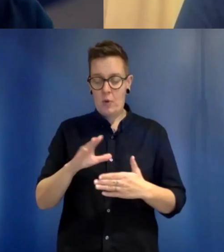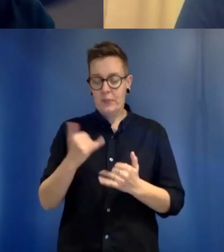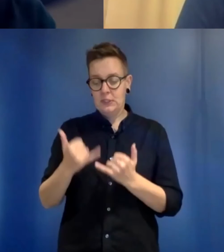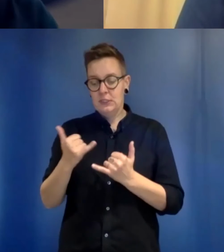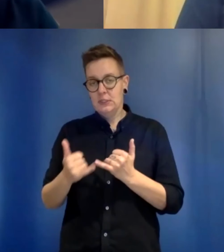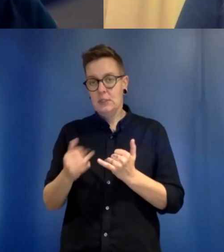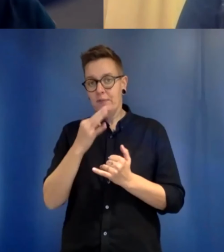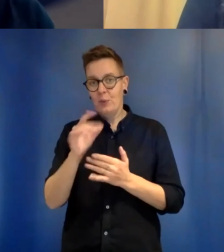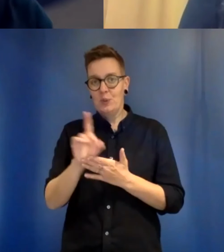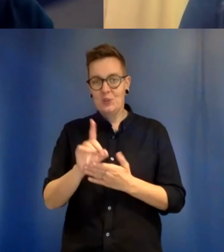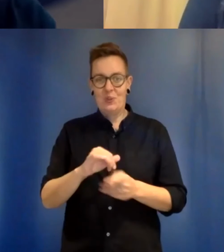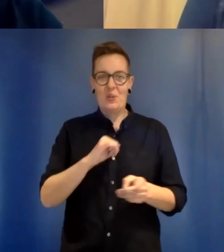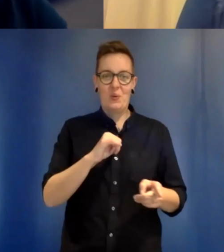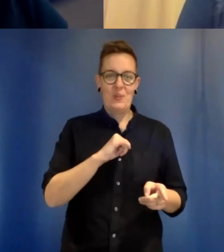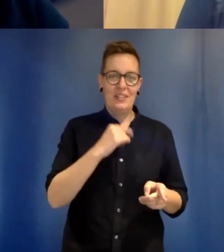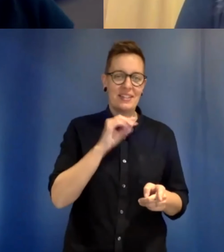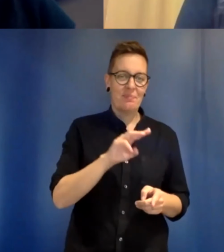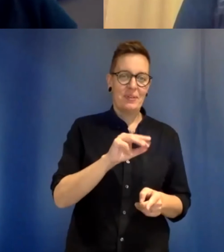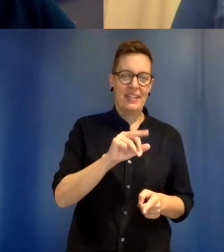Jätteroligt.